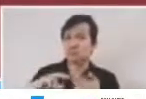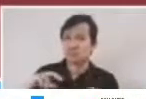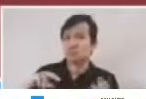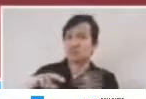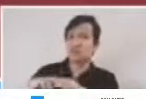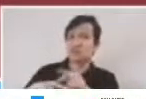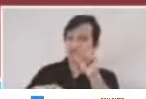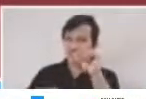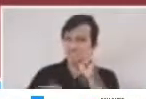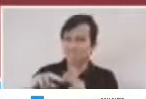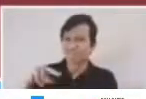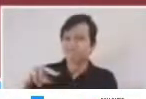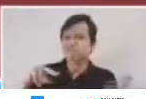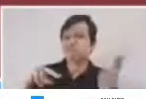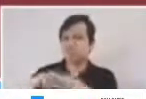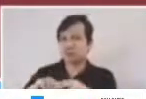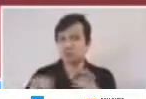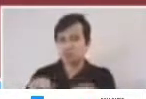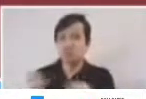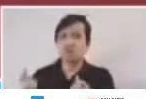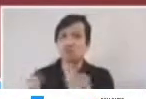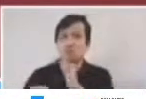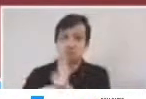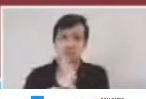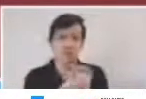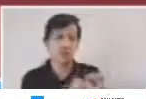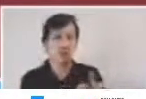Yusek? Okay. Babalikan po natin si